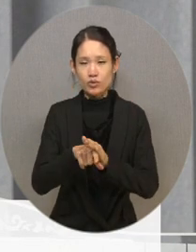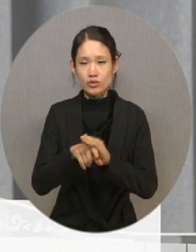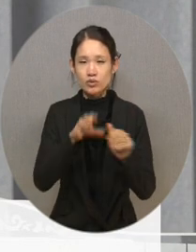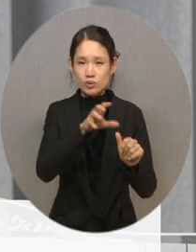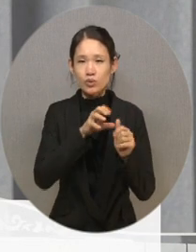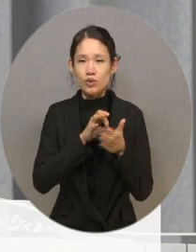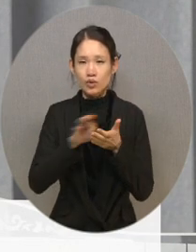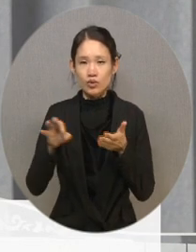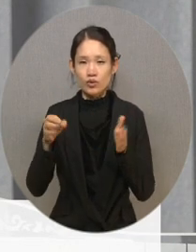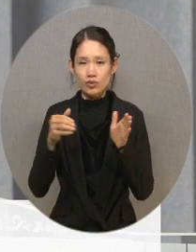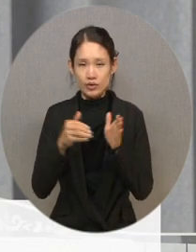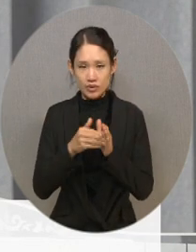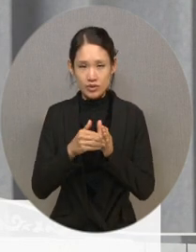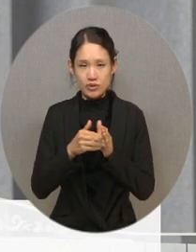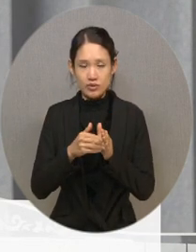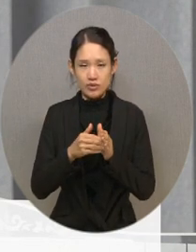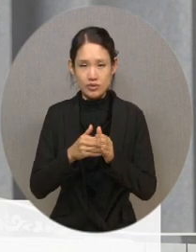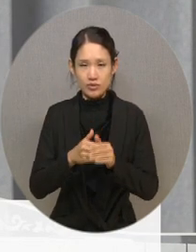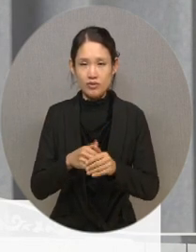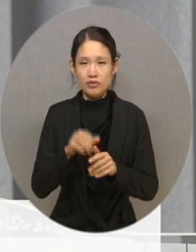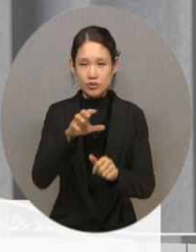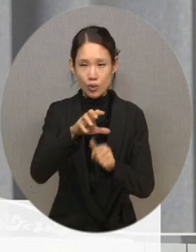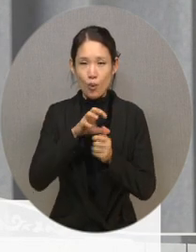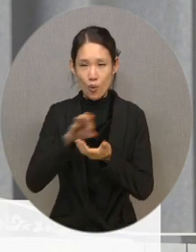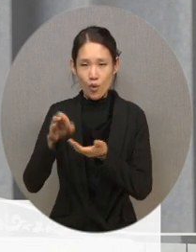우리가 용역비를 들여서 용역을 했습니다.